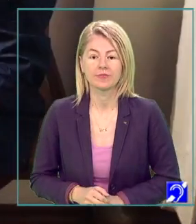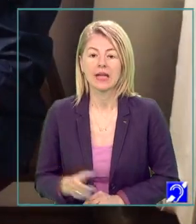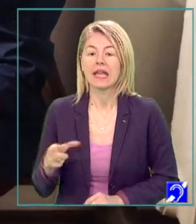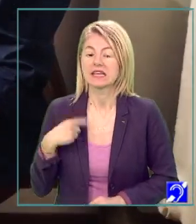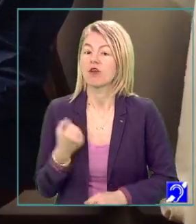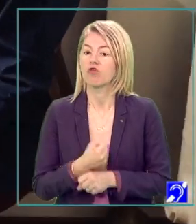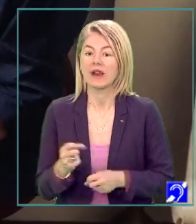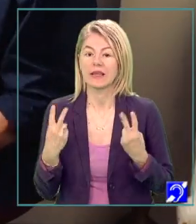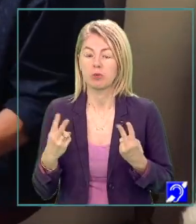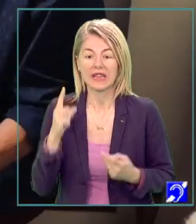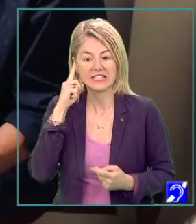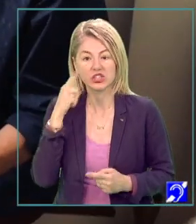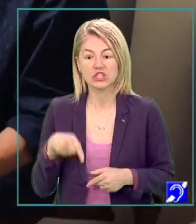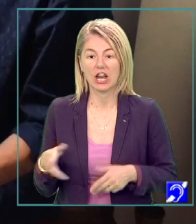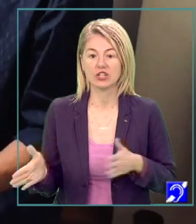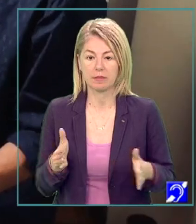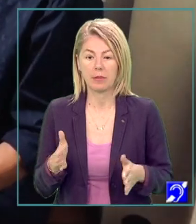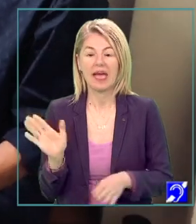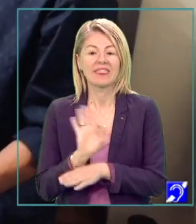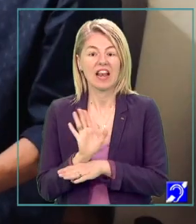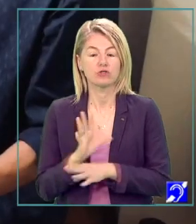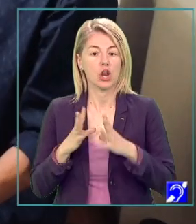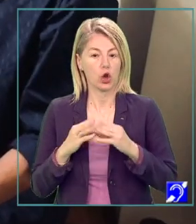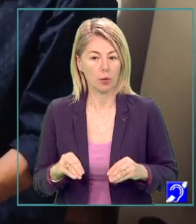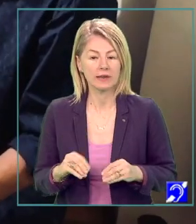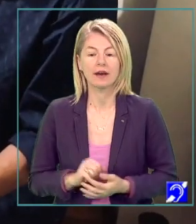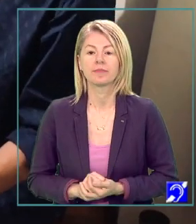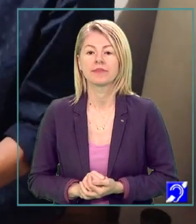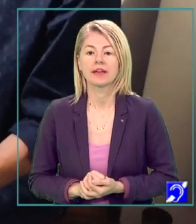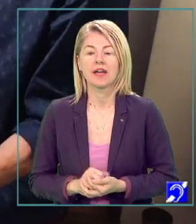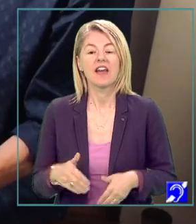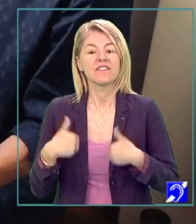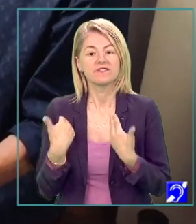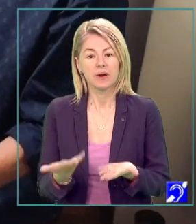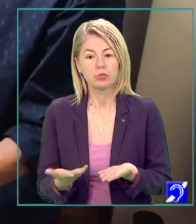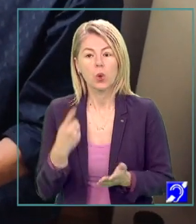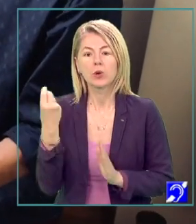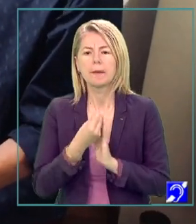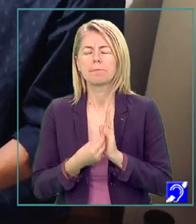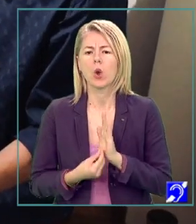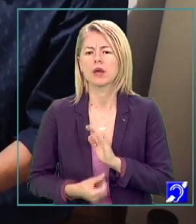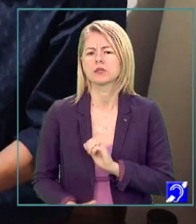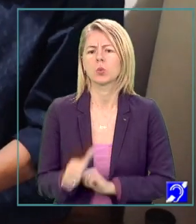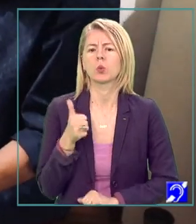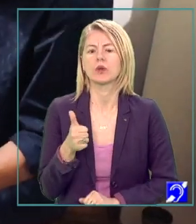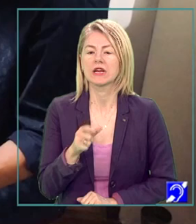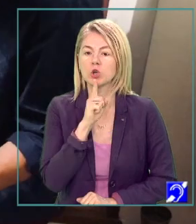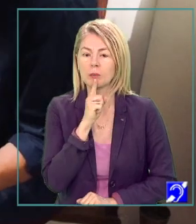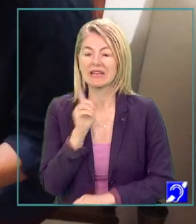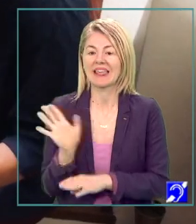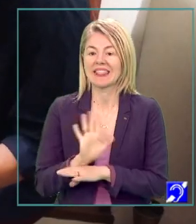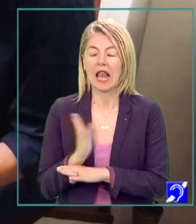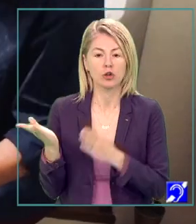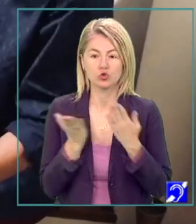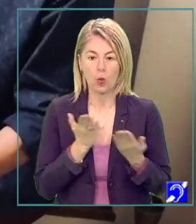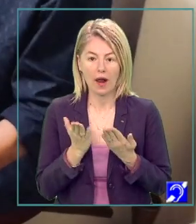foarte important să știți că în această perioadă televiziunea română, televiziunea publică, vă pune la dispoziție un proiect unic numit